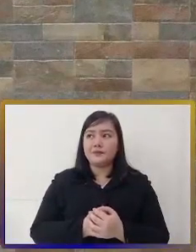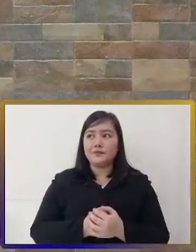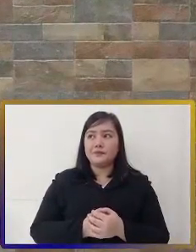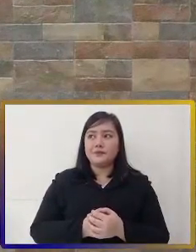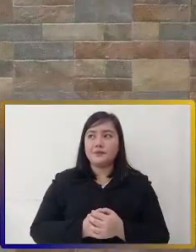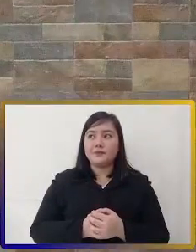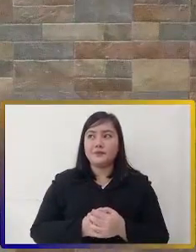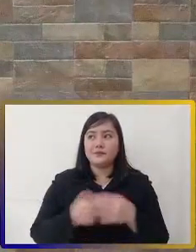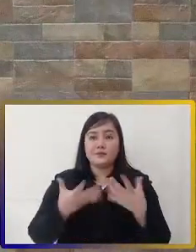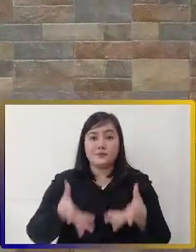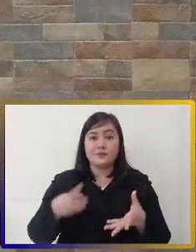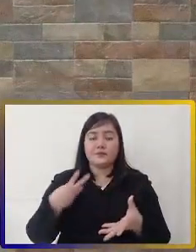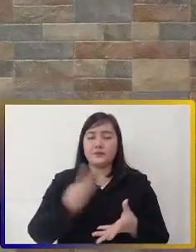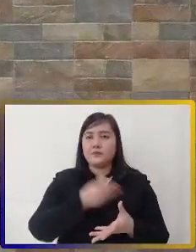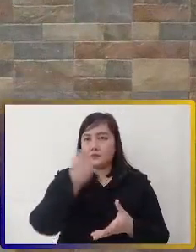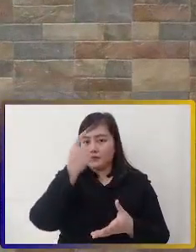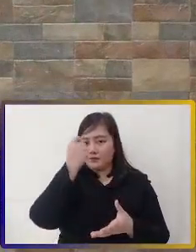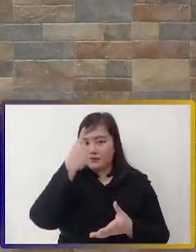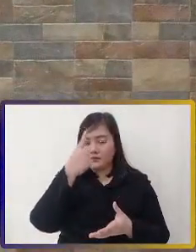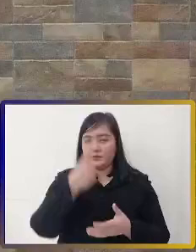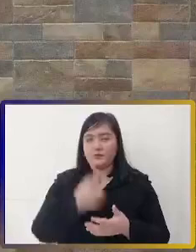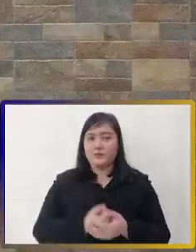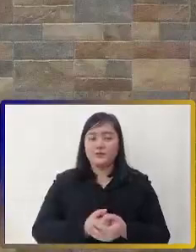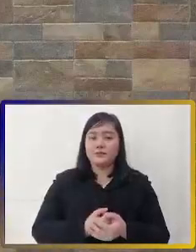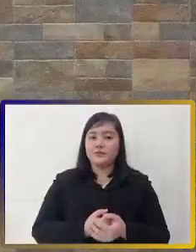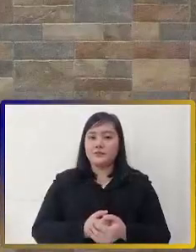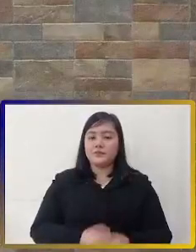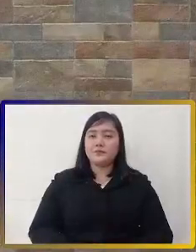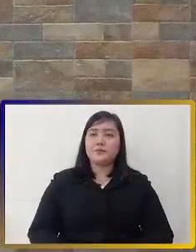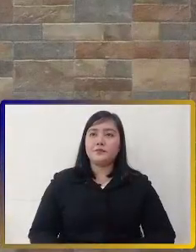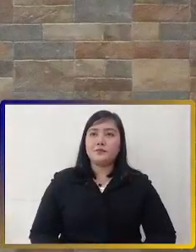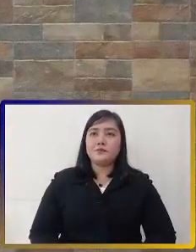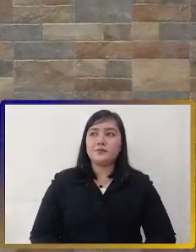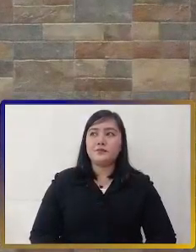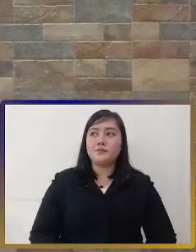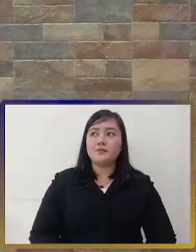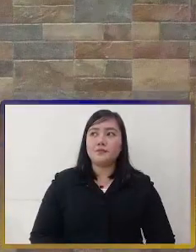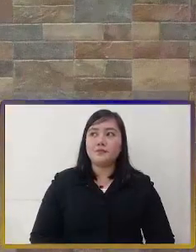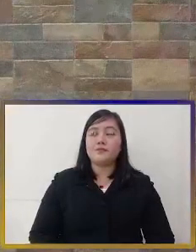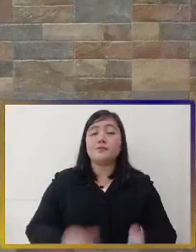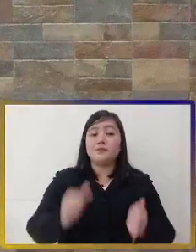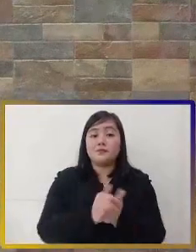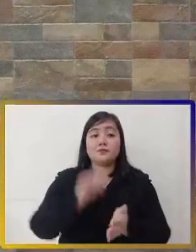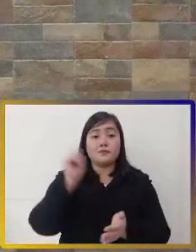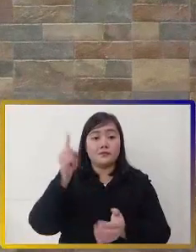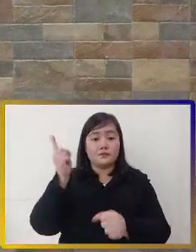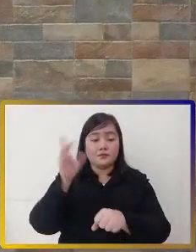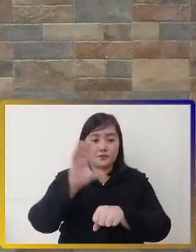na nating maliwanag yung nabanggit ko po sa inyo kanina. Na sino yun?